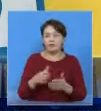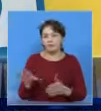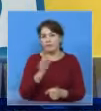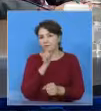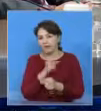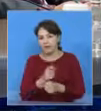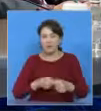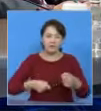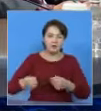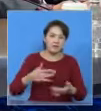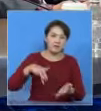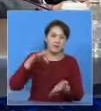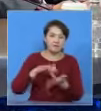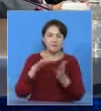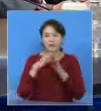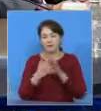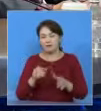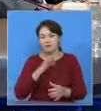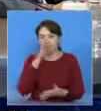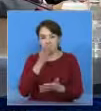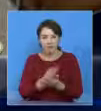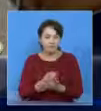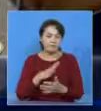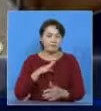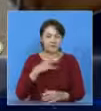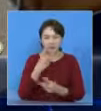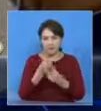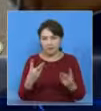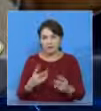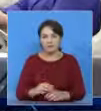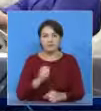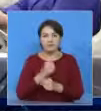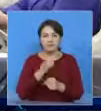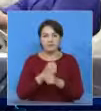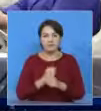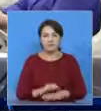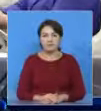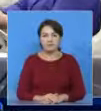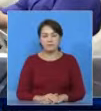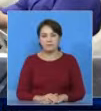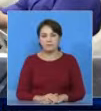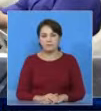городов и руководителям ответственно подойти к этому делу. Николай Сырбов, Аманжолайт Магомбетов, Самат Каликенов, телеканал Актюбе.